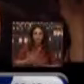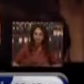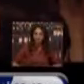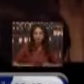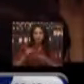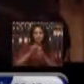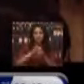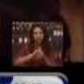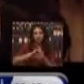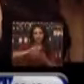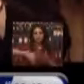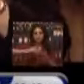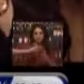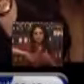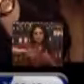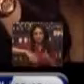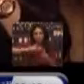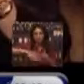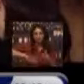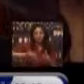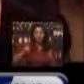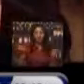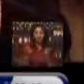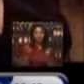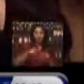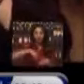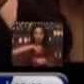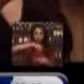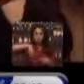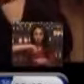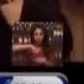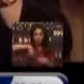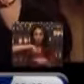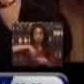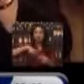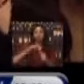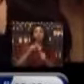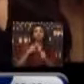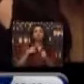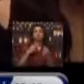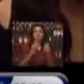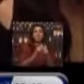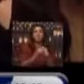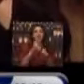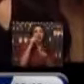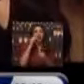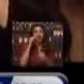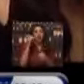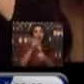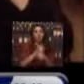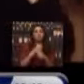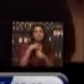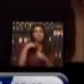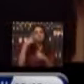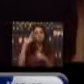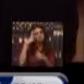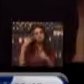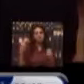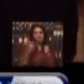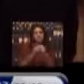البلاط واغسل المواعين ومش عارفة اطبخ، مش عارفة اعمل حاجة، يعني كنت عايشة